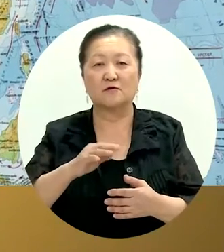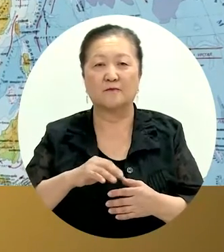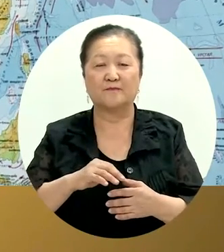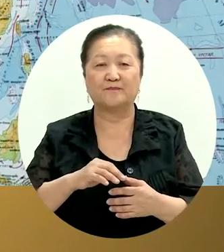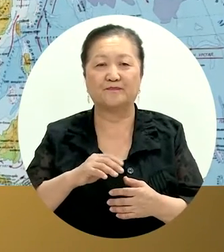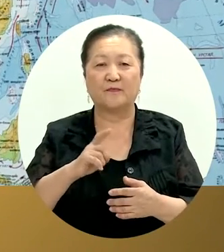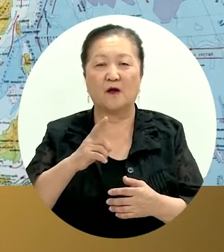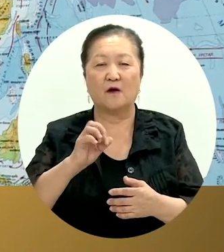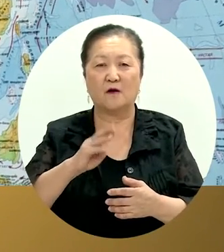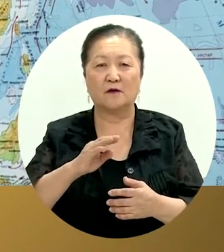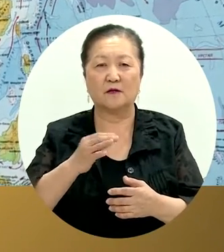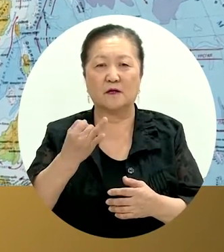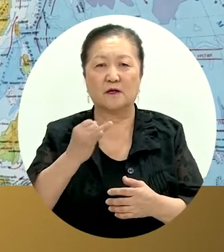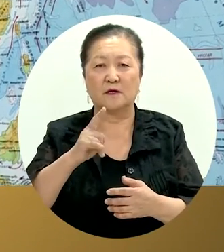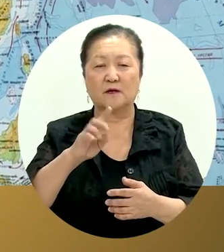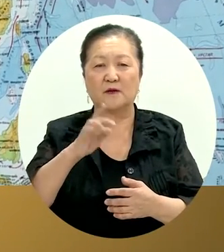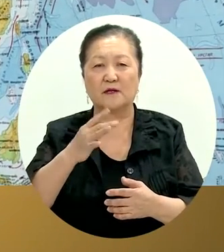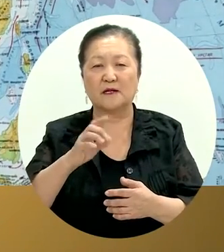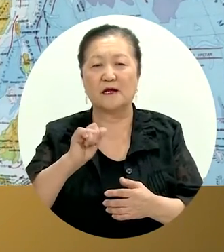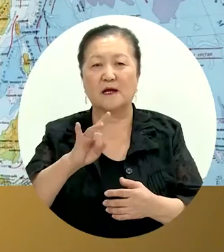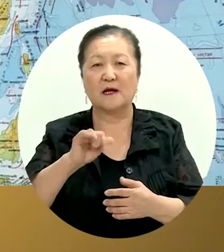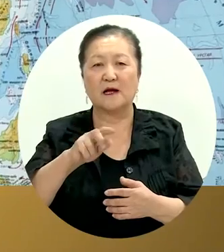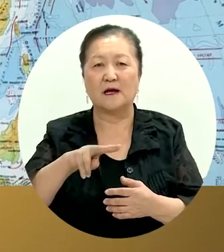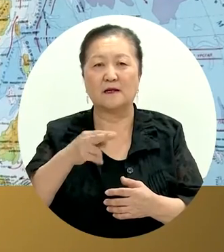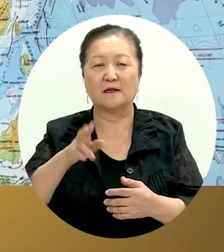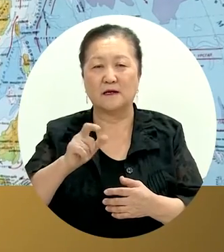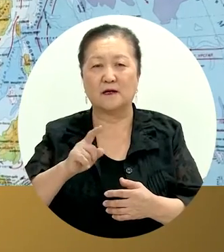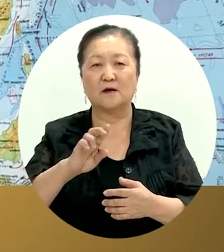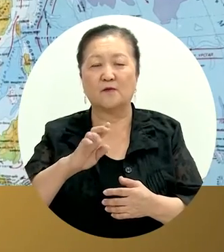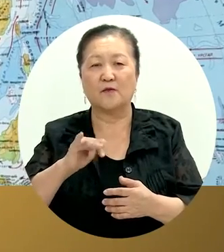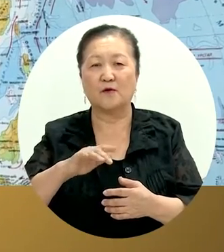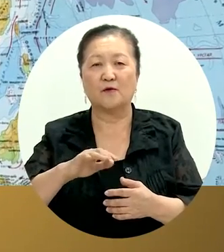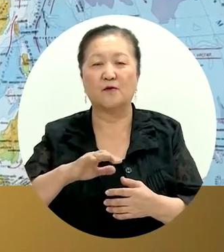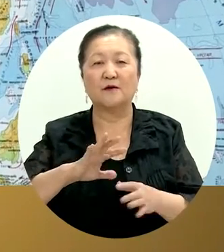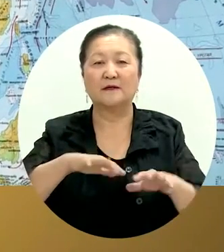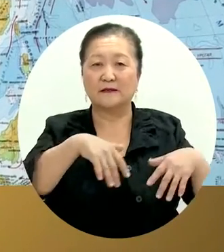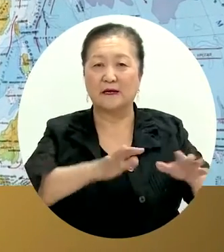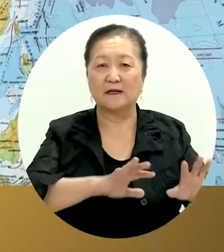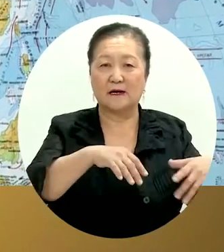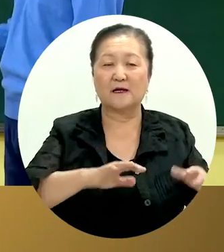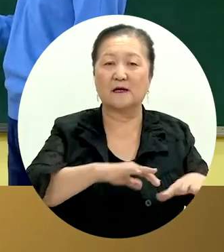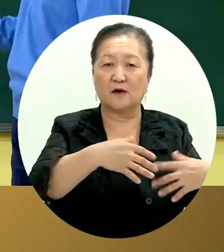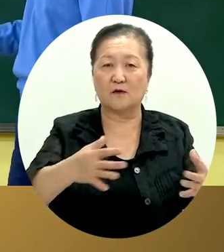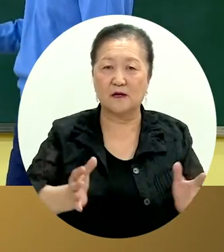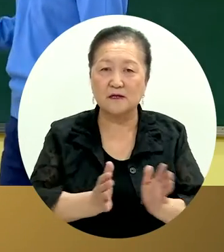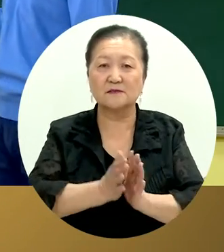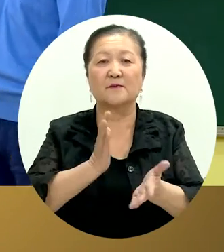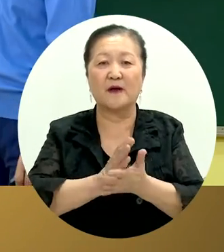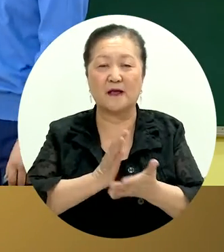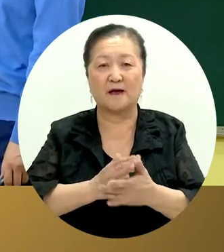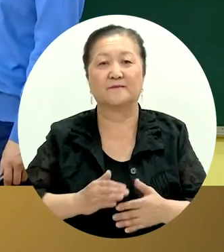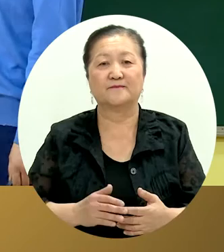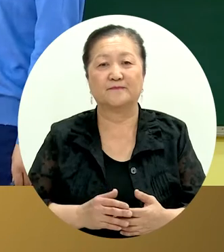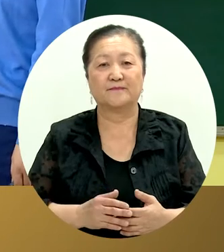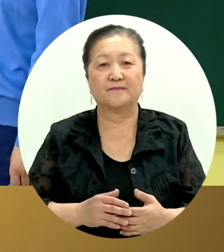Лондон хот бол Их Британий арал дээр тий, Их Британий арал маань эргэн тойрон далайгаар хүрэлцсэн гэж харагдчихэ. За тэгэхээр энэ